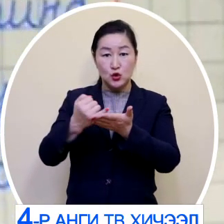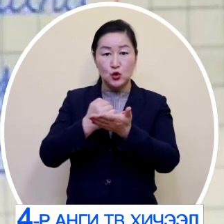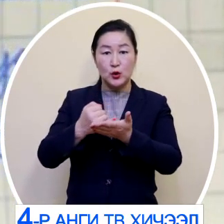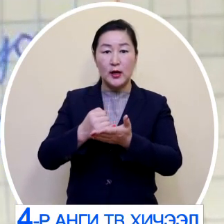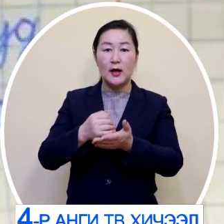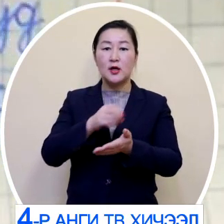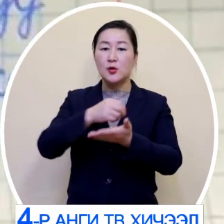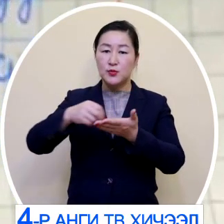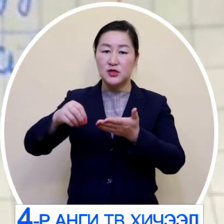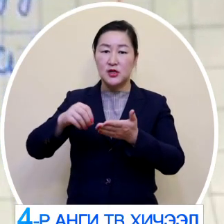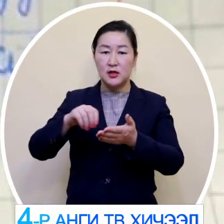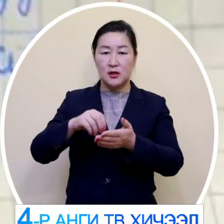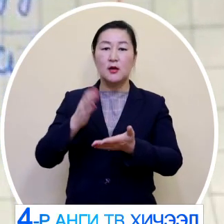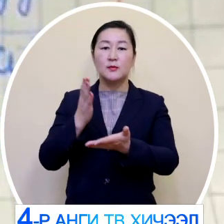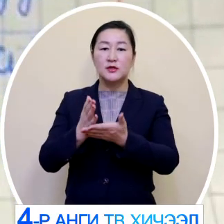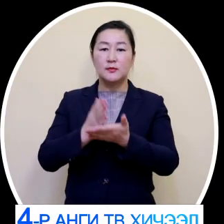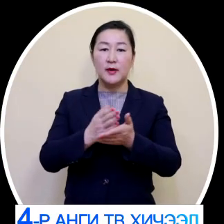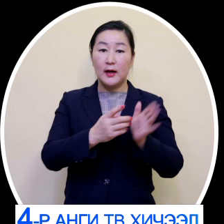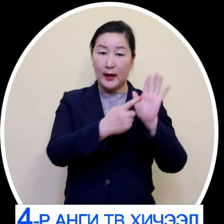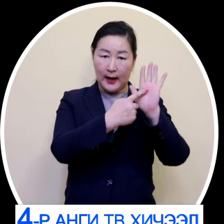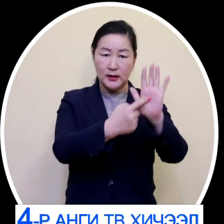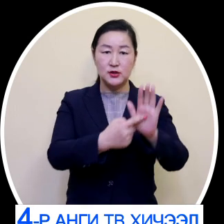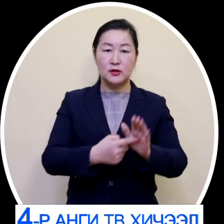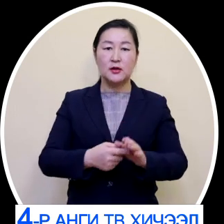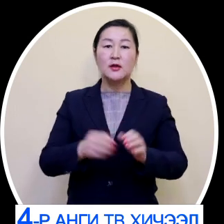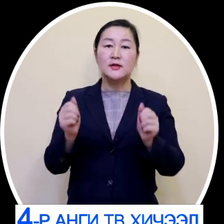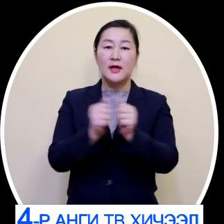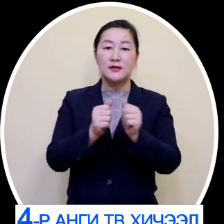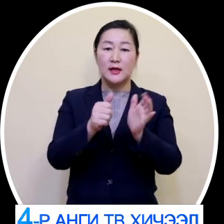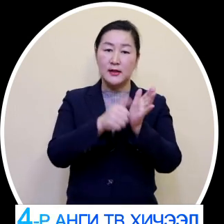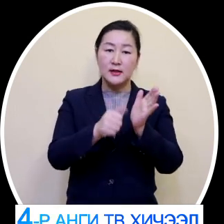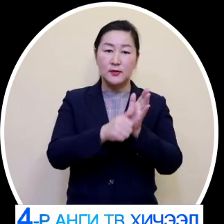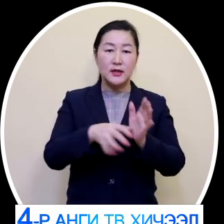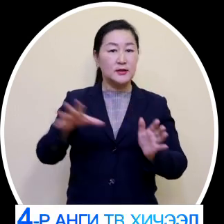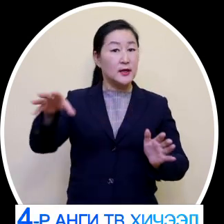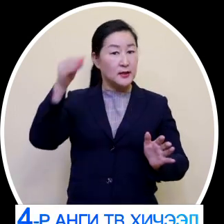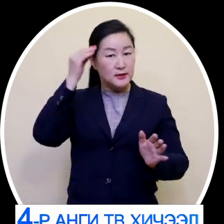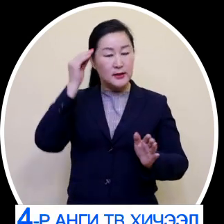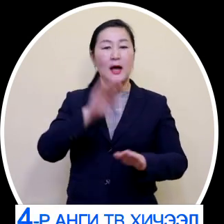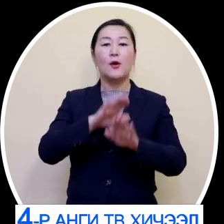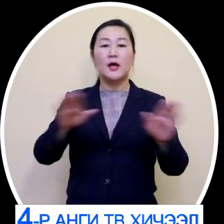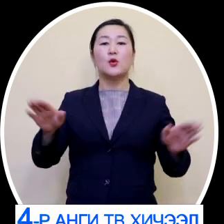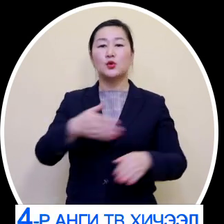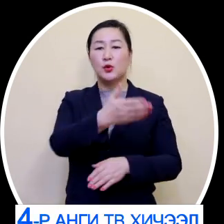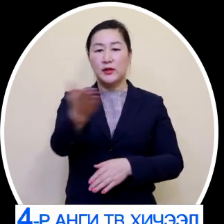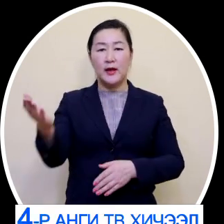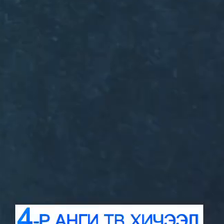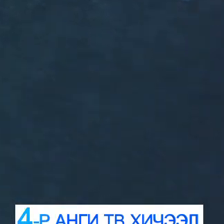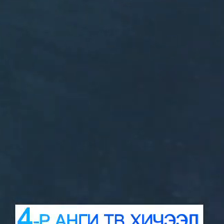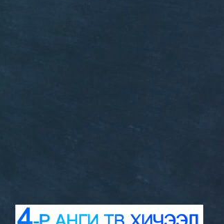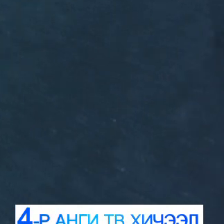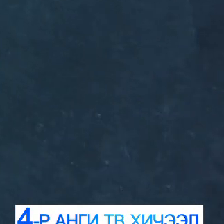болон бичгээр тэмдэглэсэн байгааг харж болохоор байна. Найзынхаа дэвтрийн тэмдэглэлээс санаа аваарай хүүхдүүдээ.